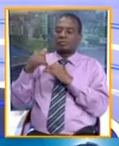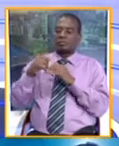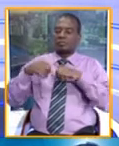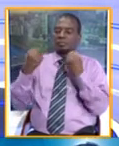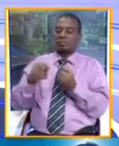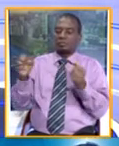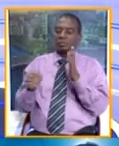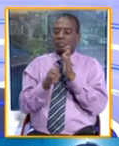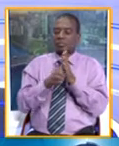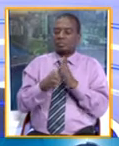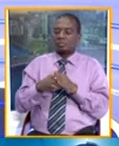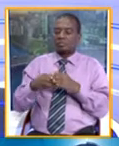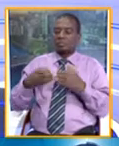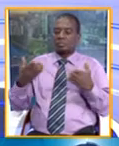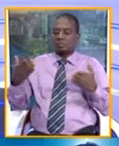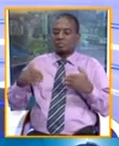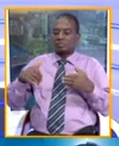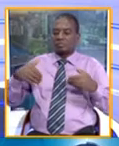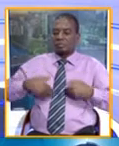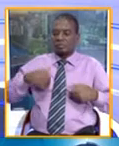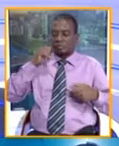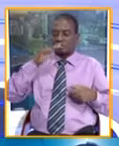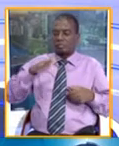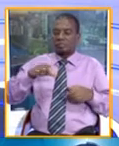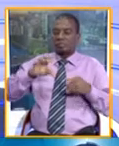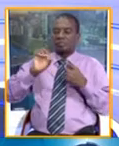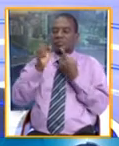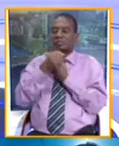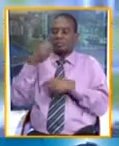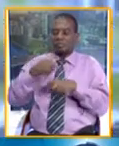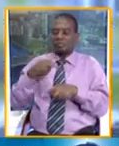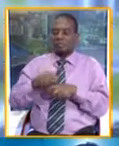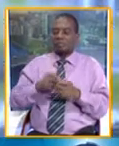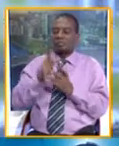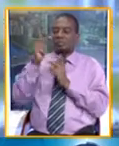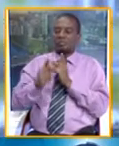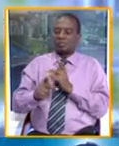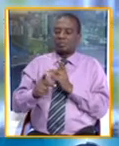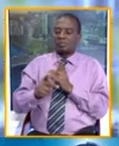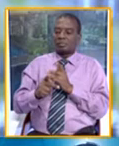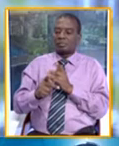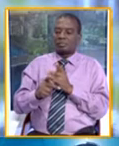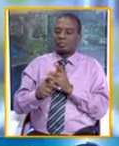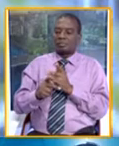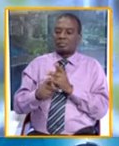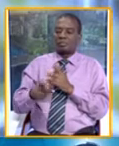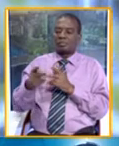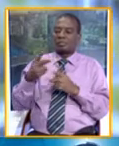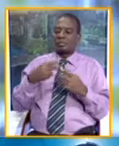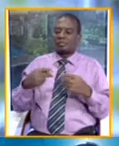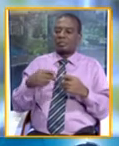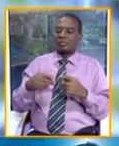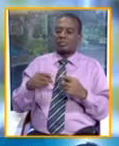socio-économique des adolescentes et jeunes femmes en situation difficile. Le projet Girl Power, mis en œuvre